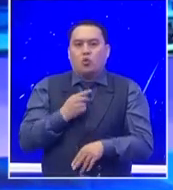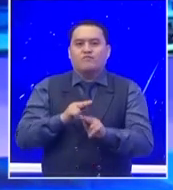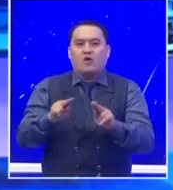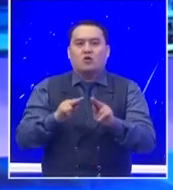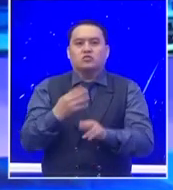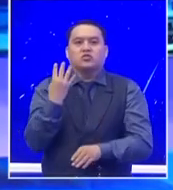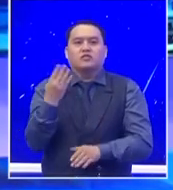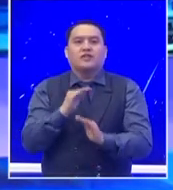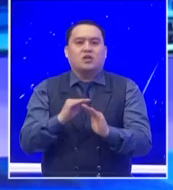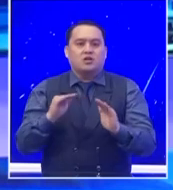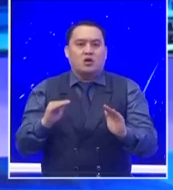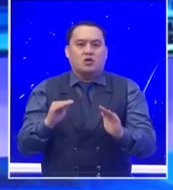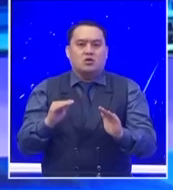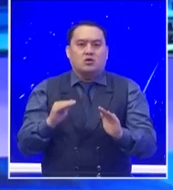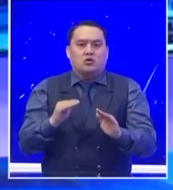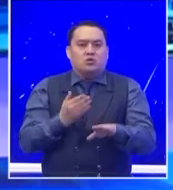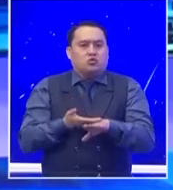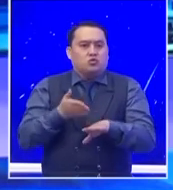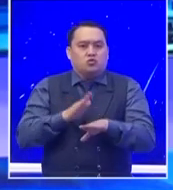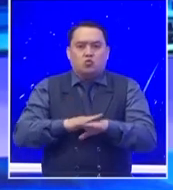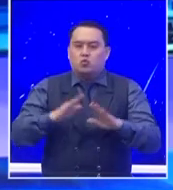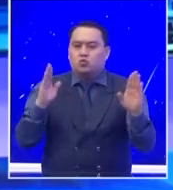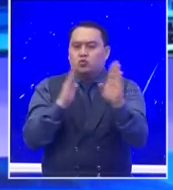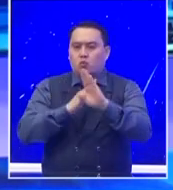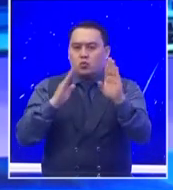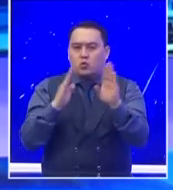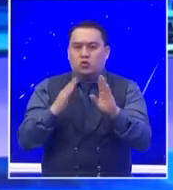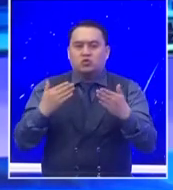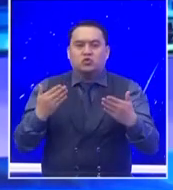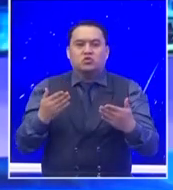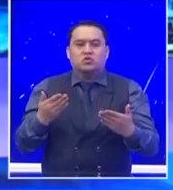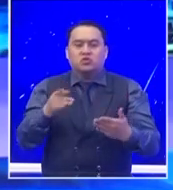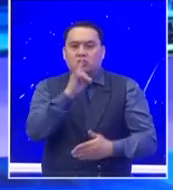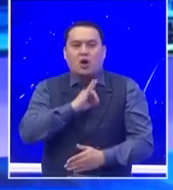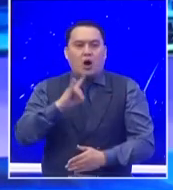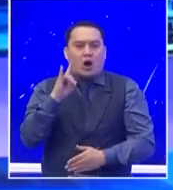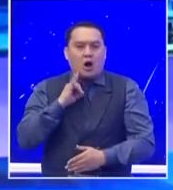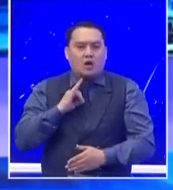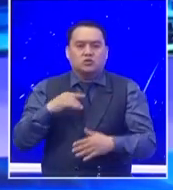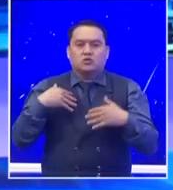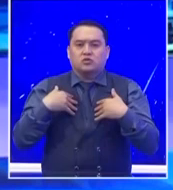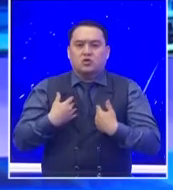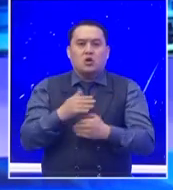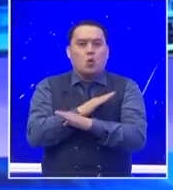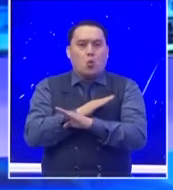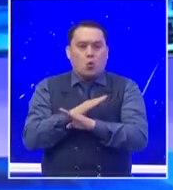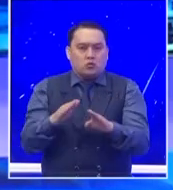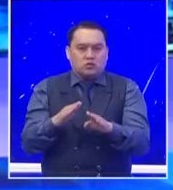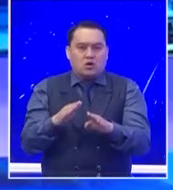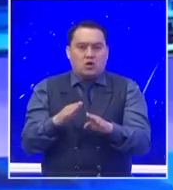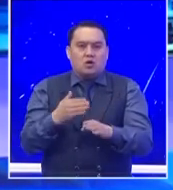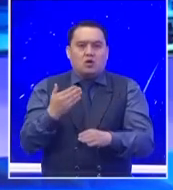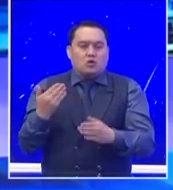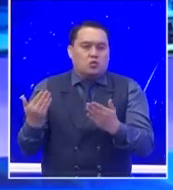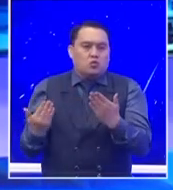воспитывает 4 детей. Несмотря на нелегкую судьбу, женщина не опускает руки. Непростая история жизни Мерверт вывела ее